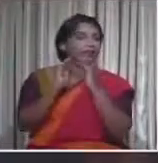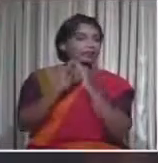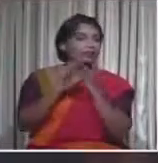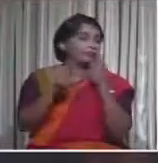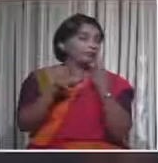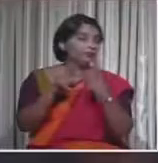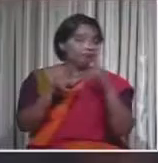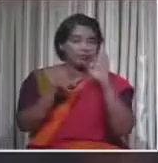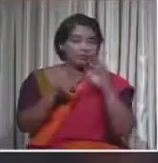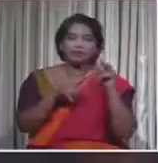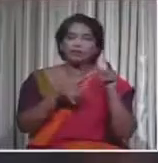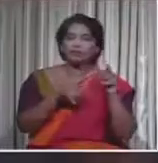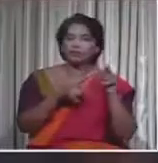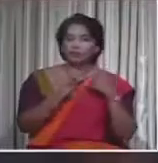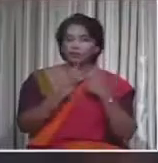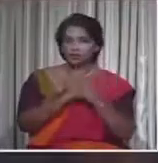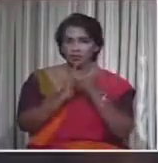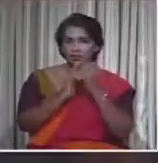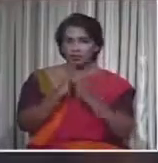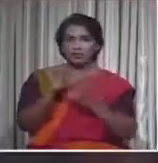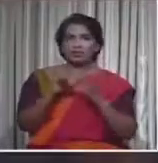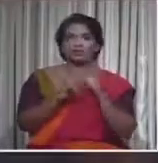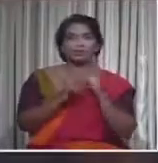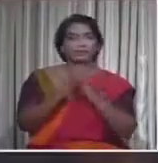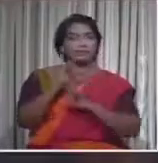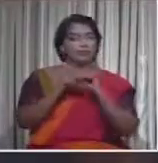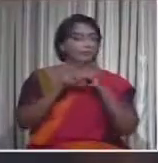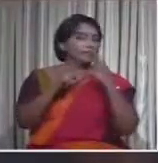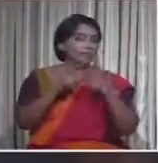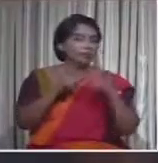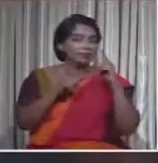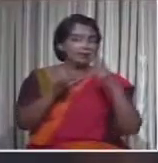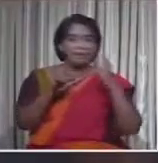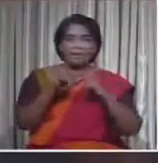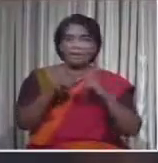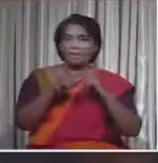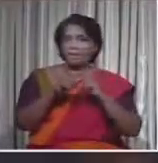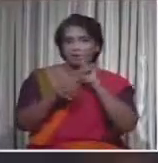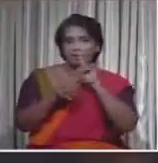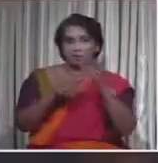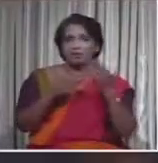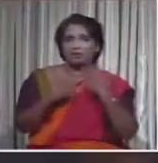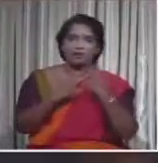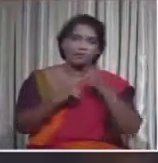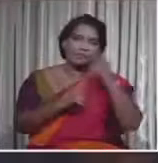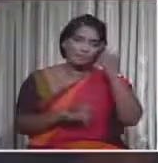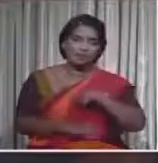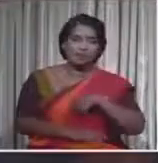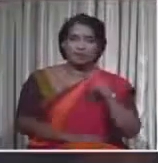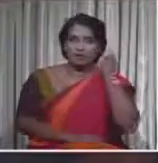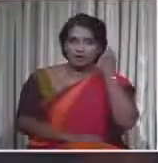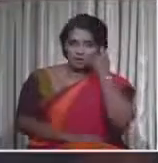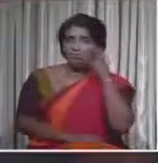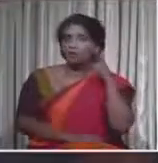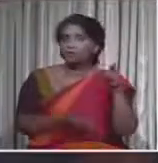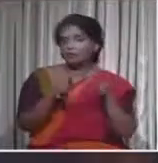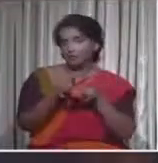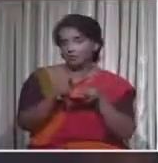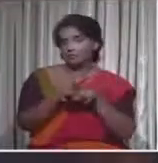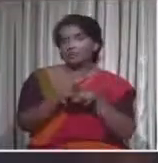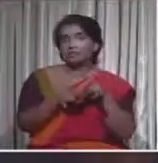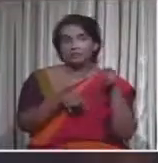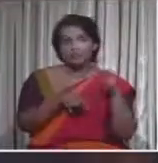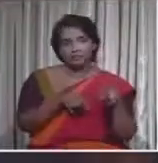විතරක් ගරු අමාත්‍යතුමාගේ අමාත්‍යංශයට විතරක් මේ ප්‍රශ්නෙට උත්තරයක් දෙන්න බෑ කියලා මගේ නම් පෞද්ගලික හැඟීම. ඒ නිසා මොකද